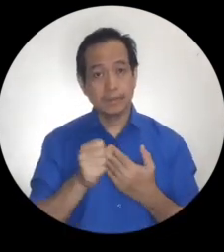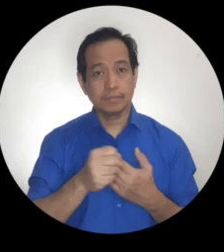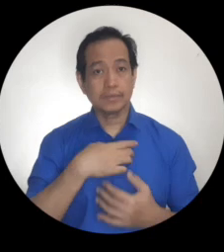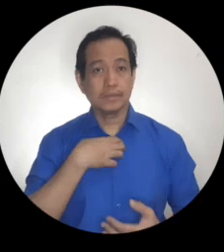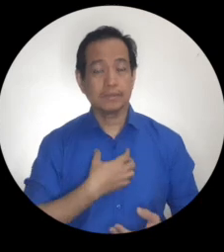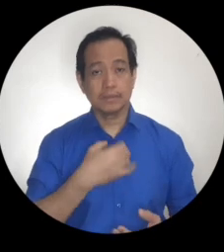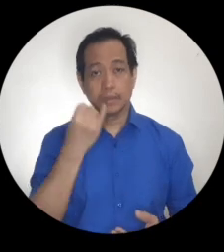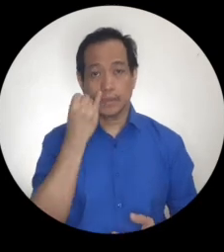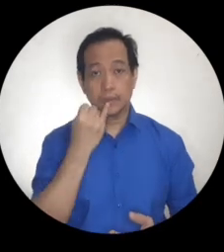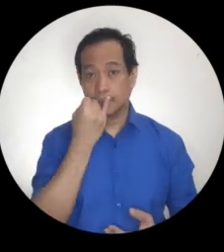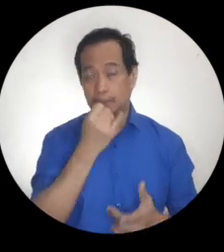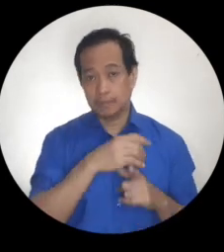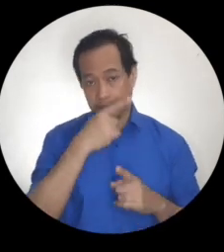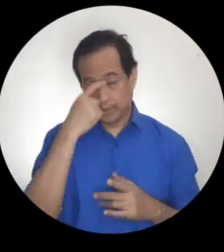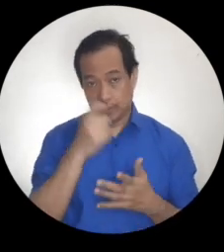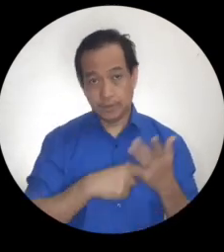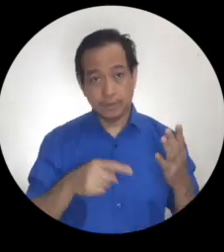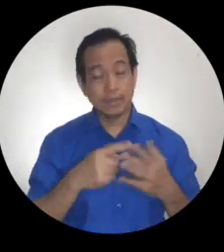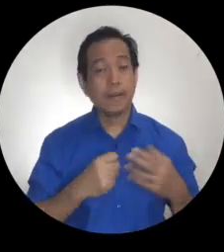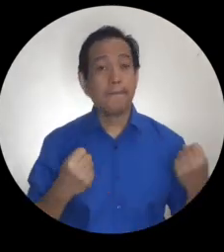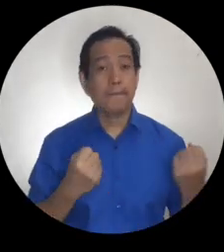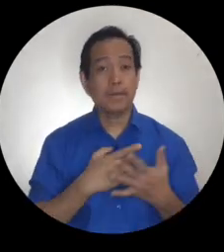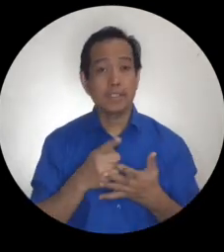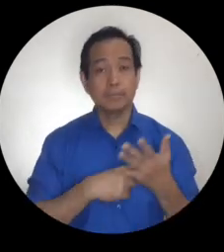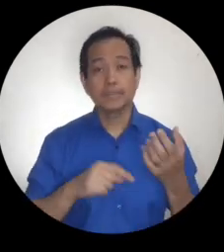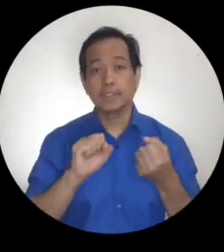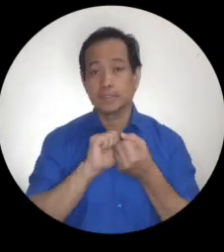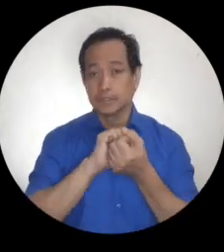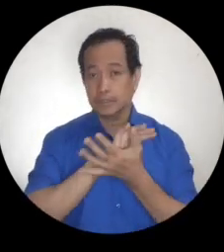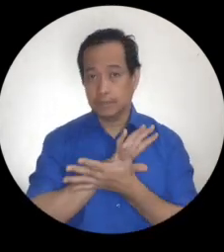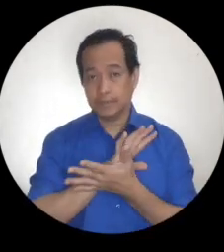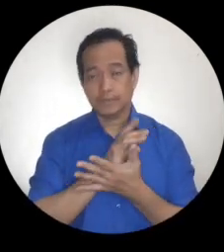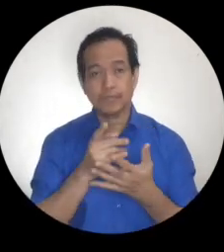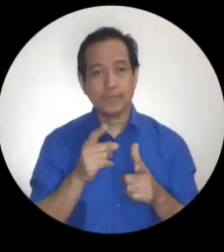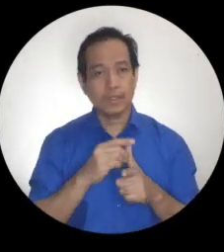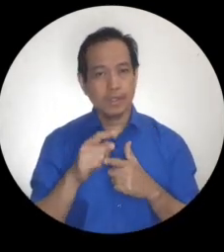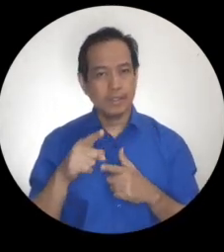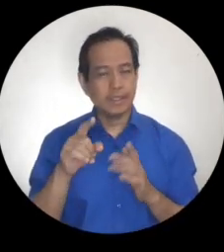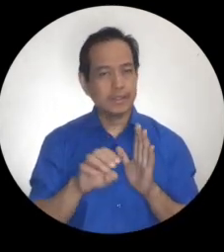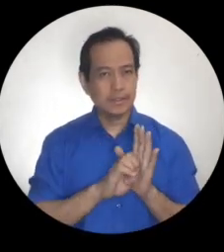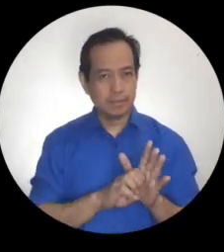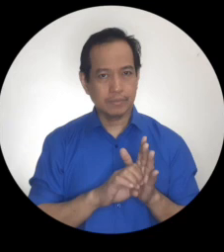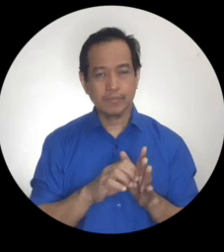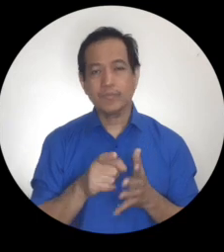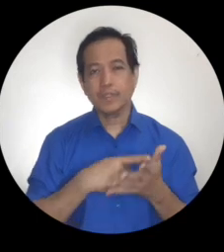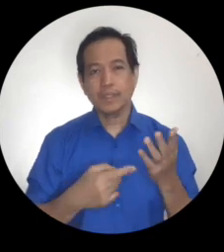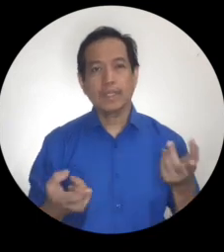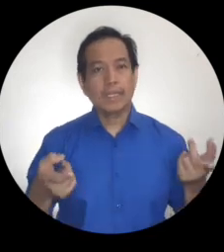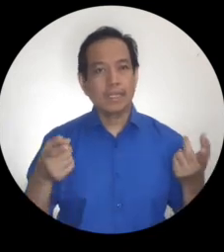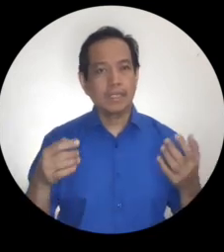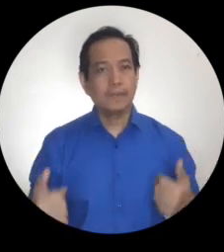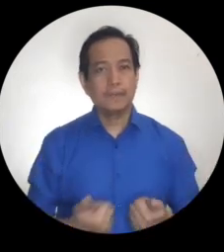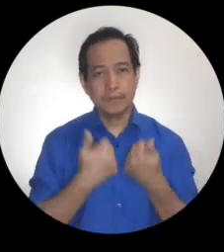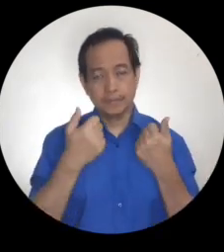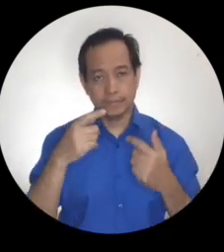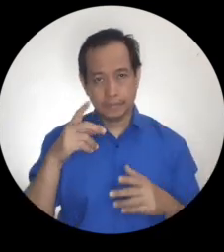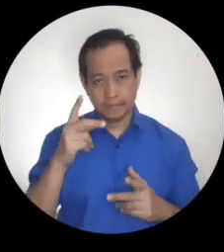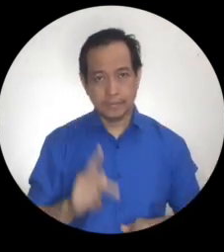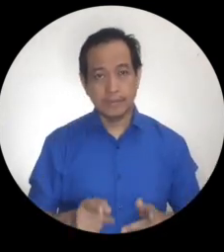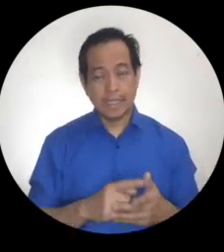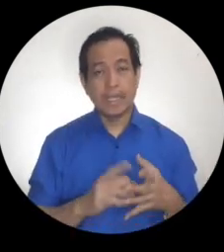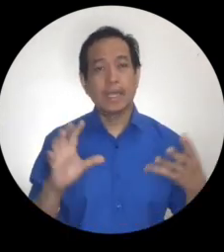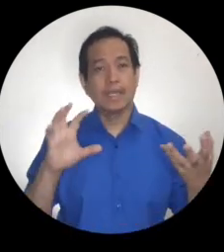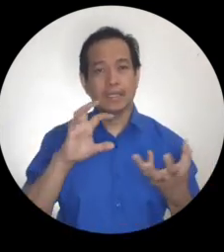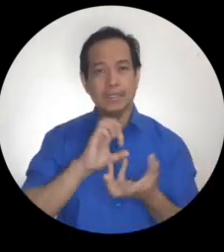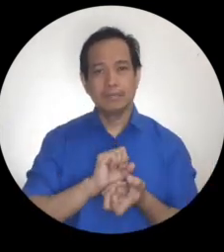dahil meron kang simpleng ubot sipon, or pwede rin dahil sa kinatatakutan natin ngayon na COVID. Kung, for instance, na-aksidente